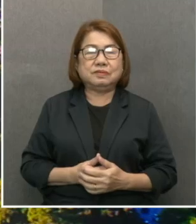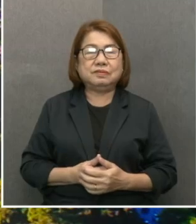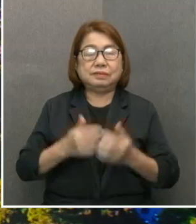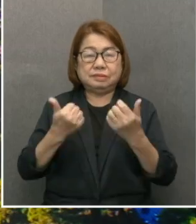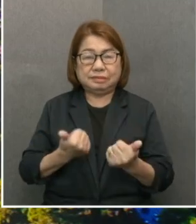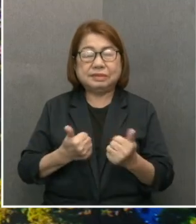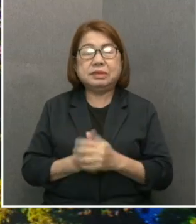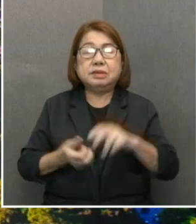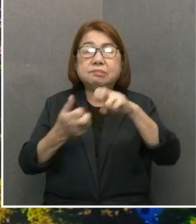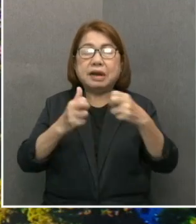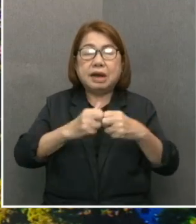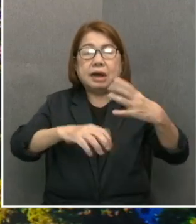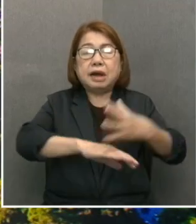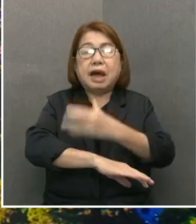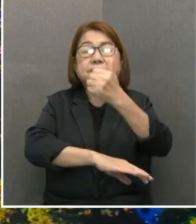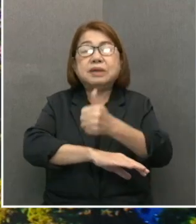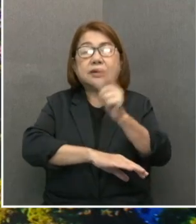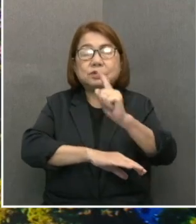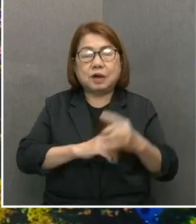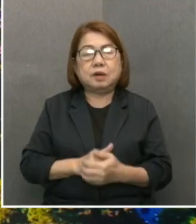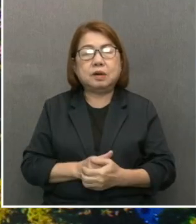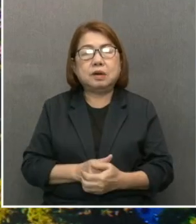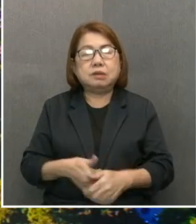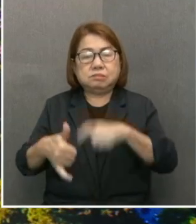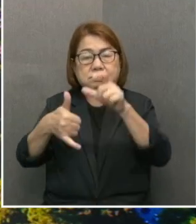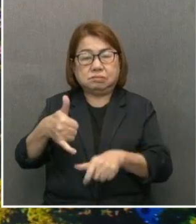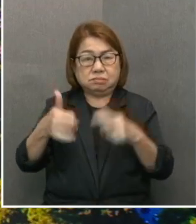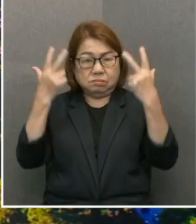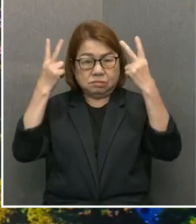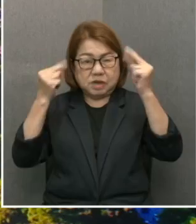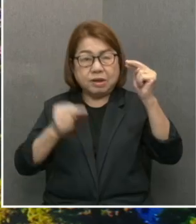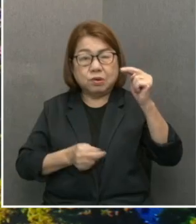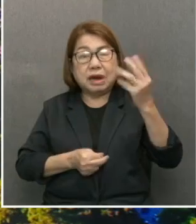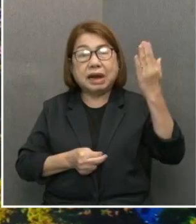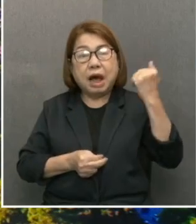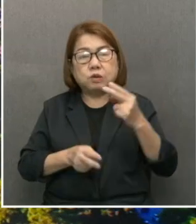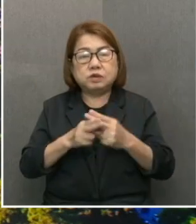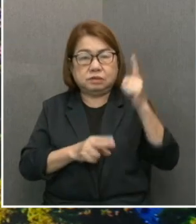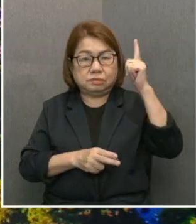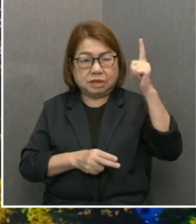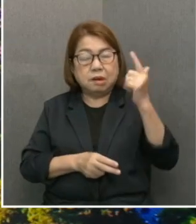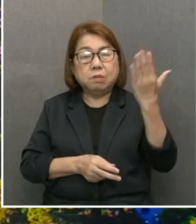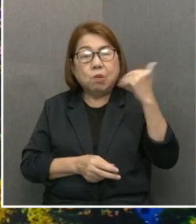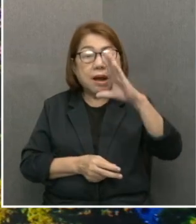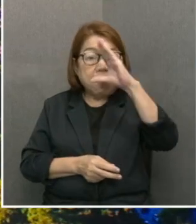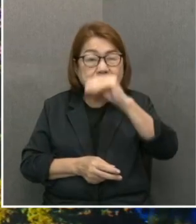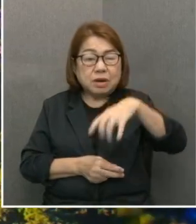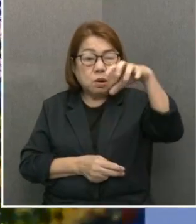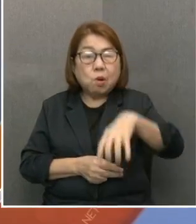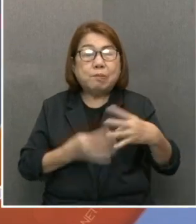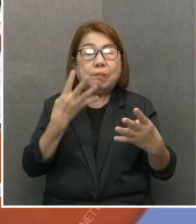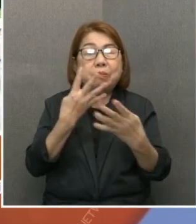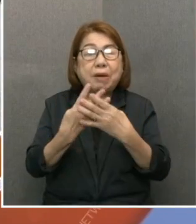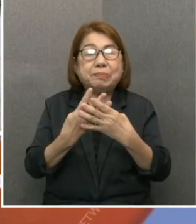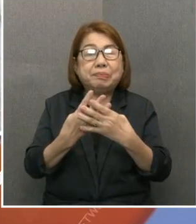อีกหนึประเด็นร้อนทางการเมืองนะคะก็คือเรื่องของอดีตนายกทักษิณชินวัตรค่ะเพราะว่ากลางดึกที่ผ่านมาคุณผู้ชมทางกรมราชทัณฑ์มี